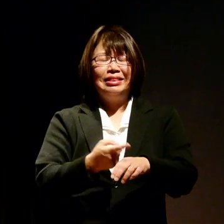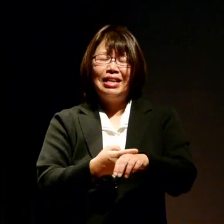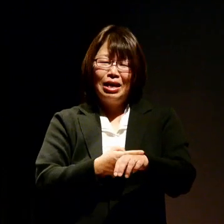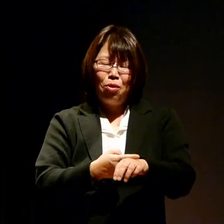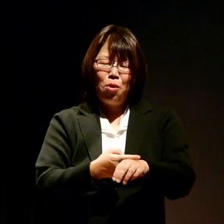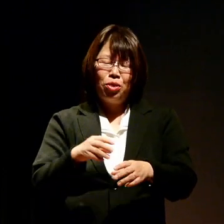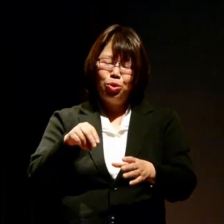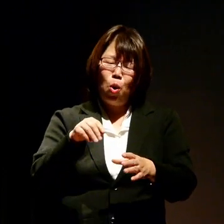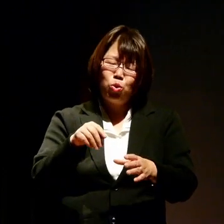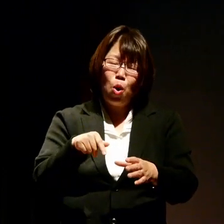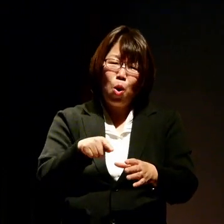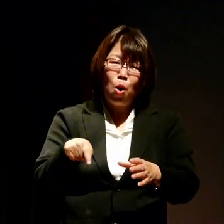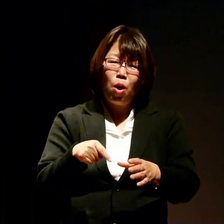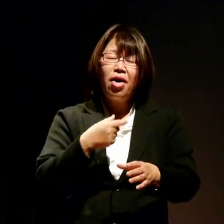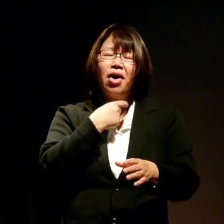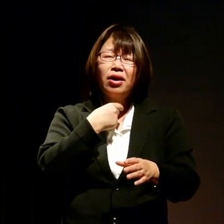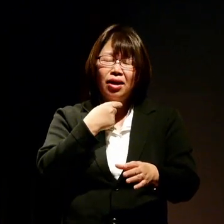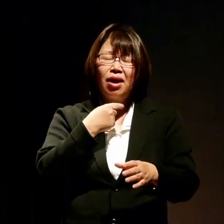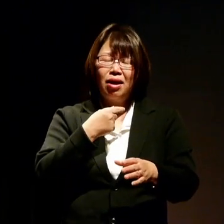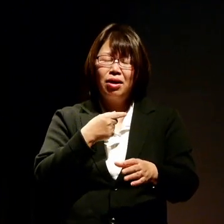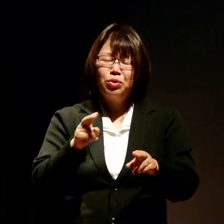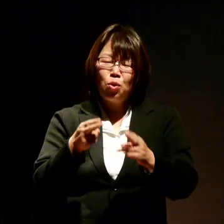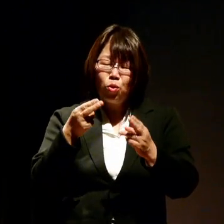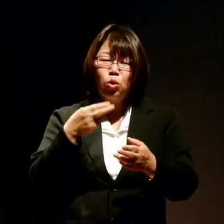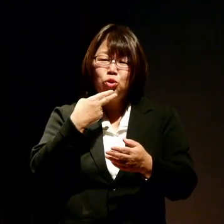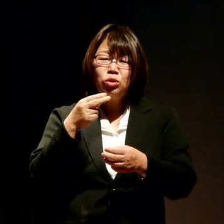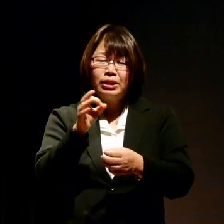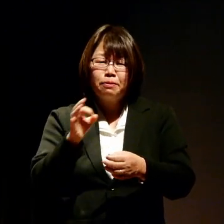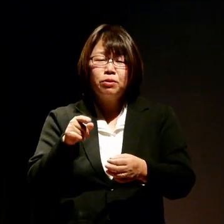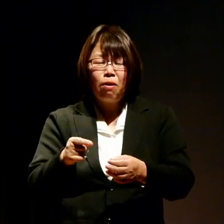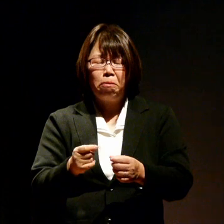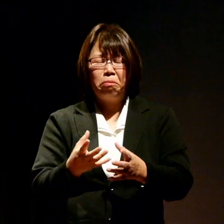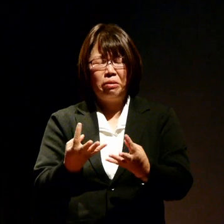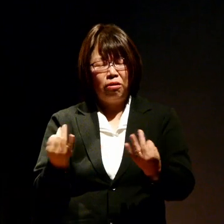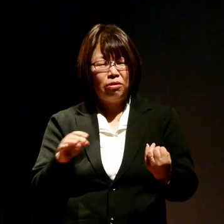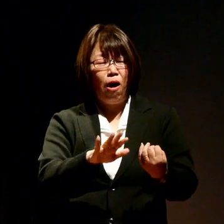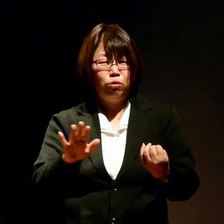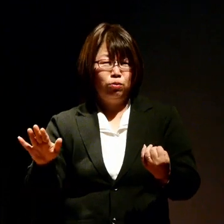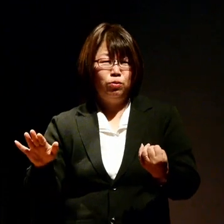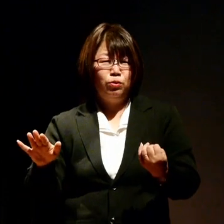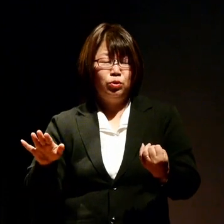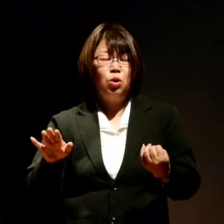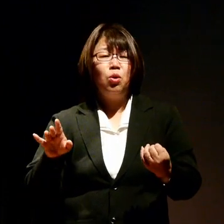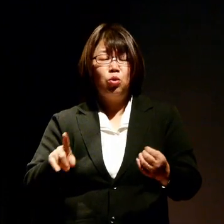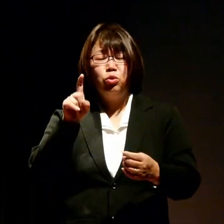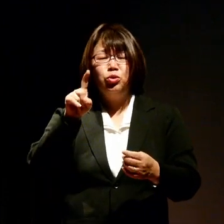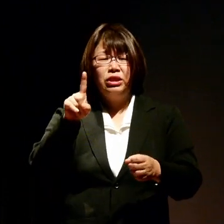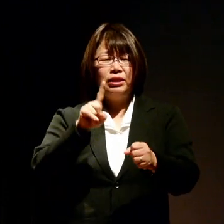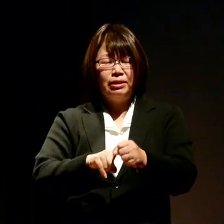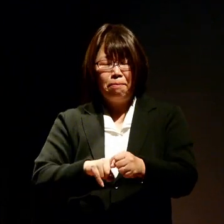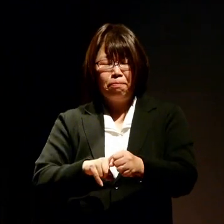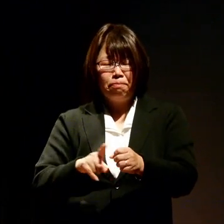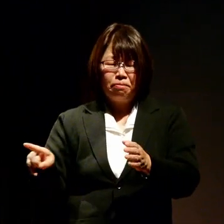、嚥下調整食はそんな印象が多くあり、この11年経ってもまだ